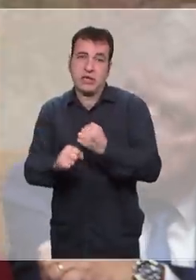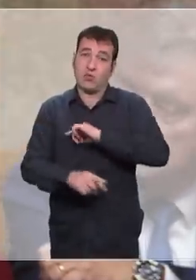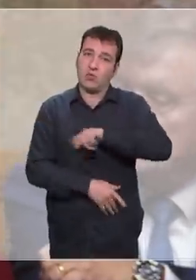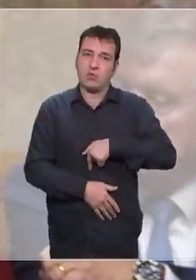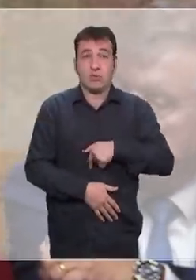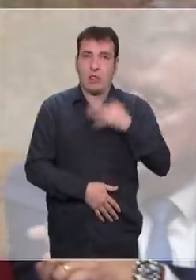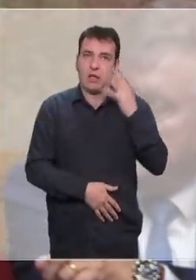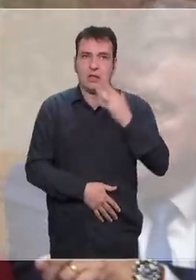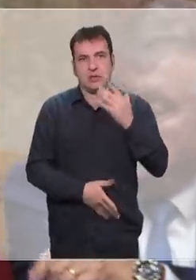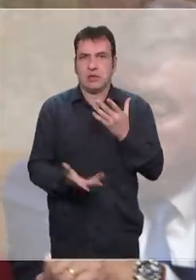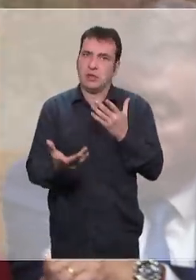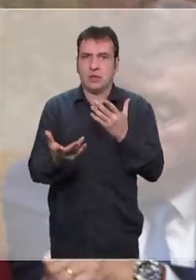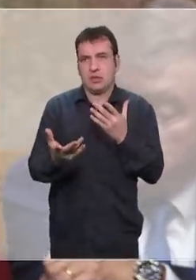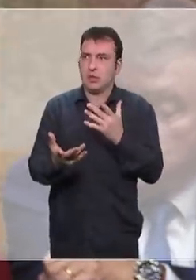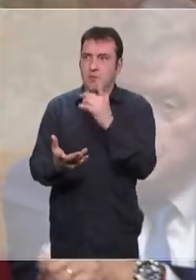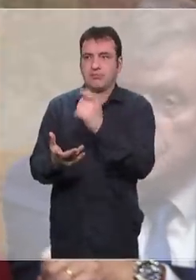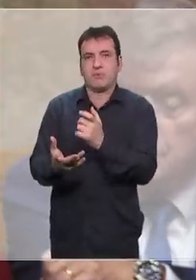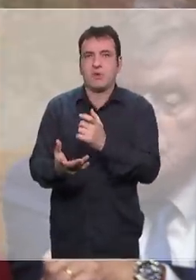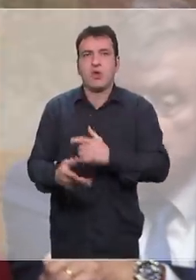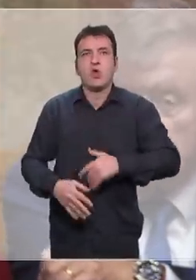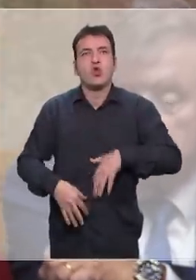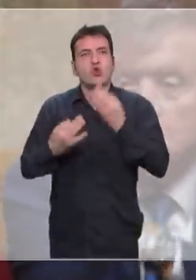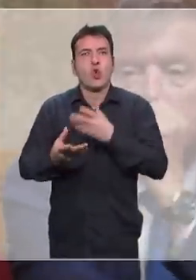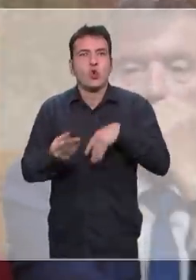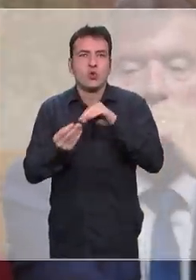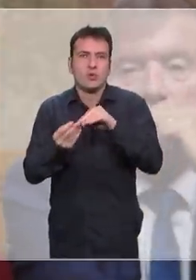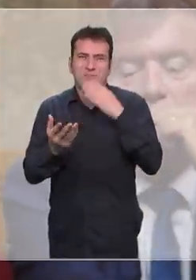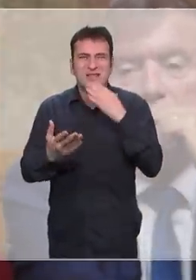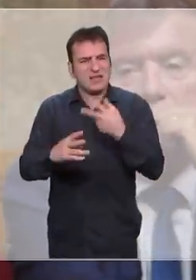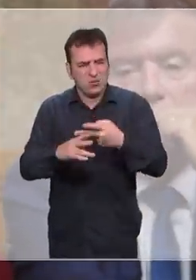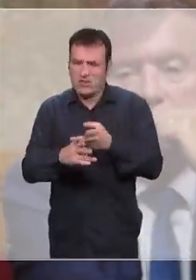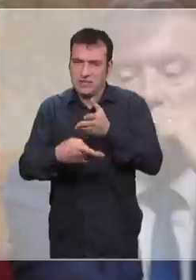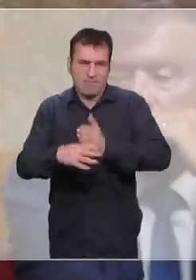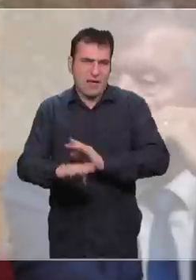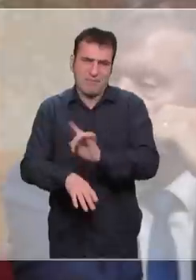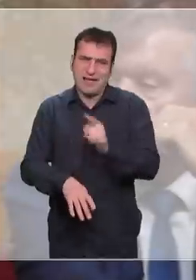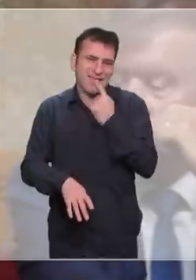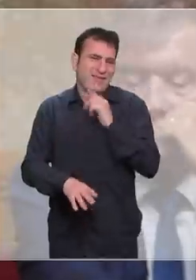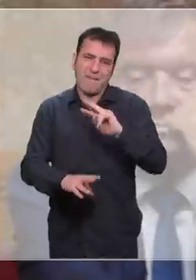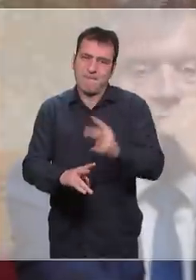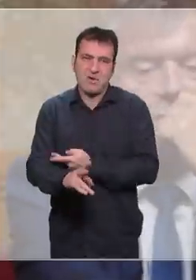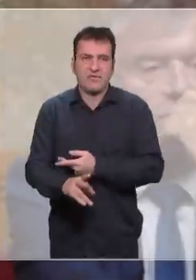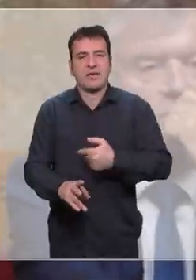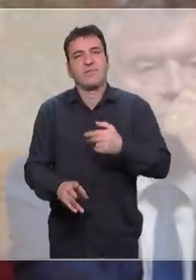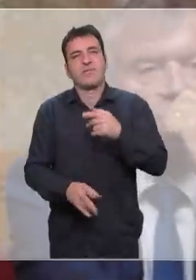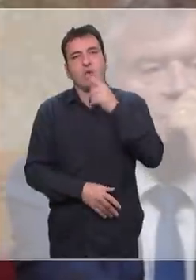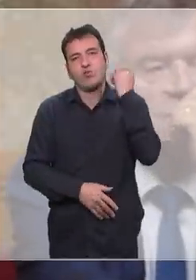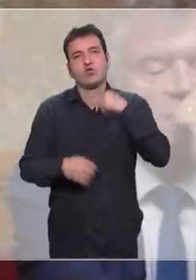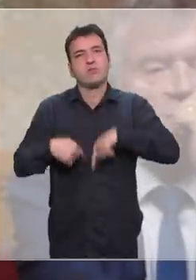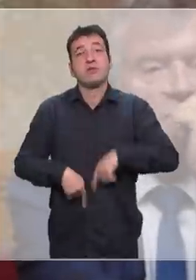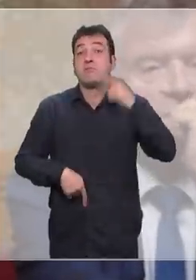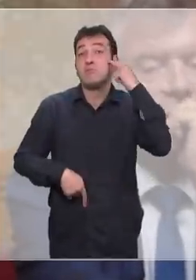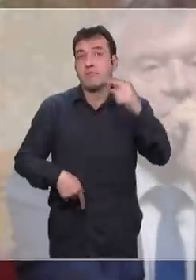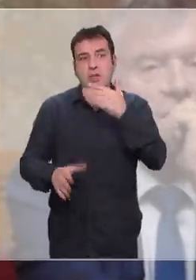trop précoce. Un outil inabouti est un mauvais outil. J'en viens à la question, Monsieur le Ministre. Pensez-vous que les améliorations nécessaires pourront